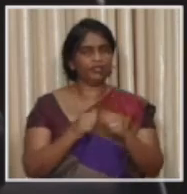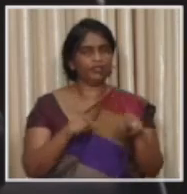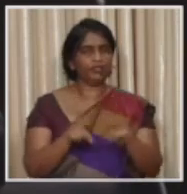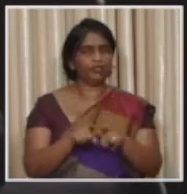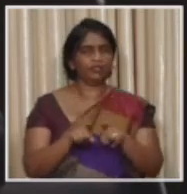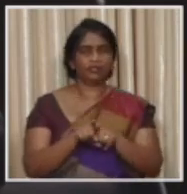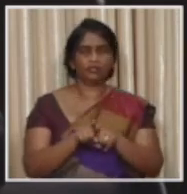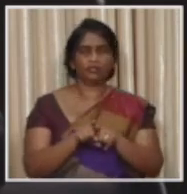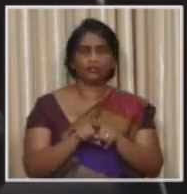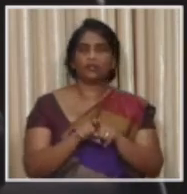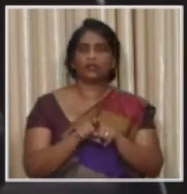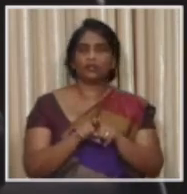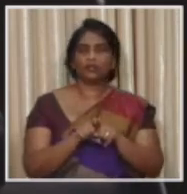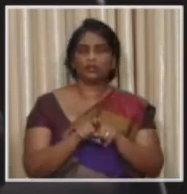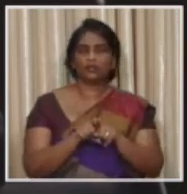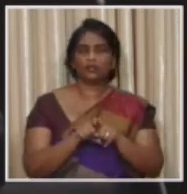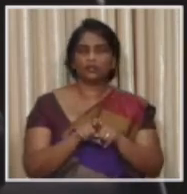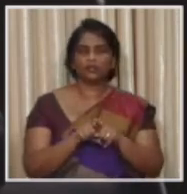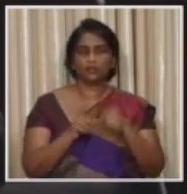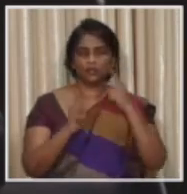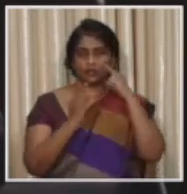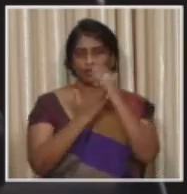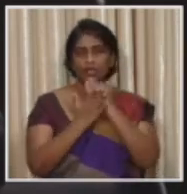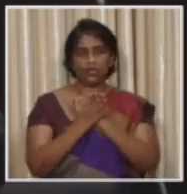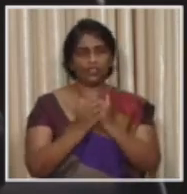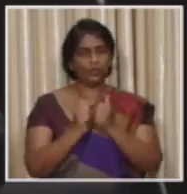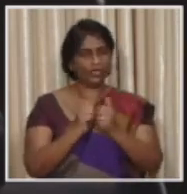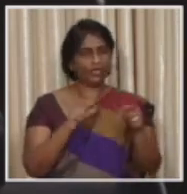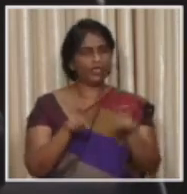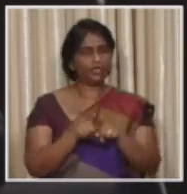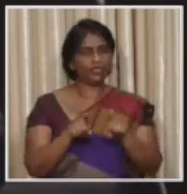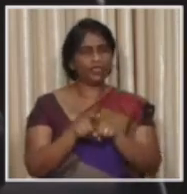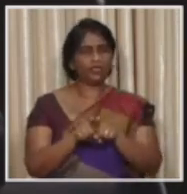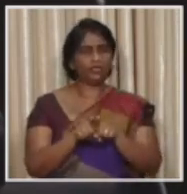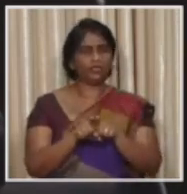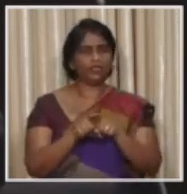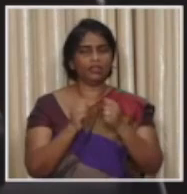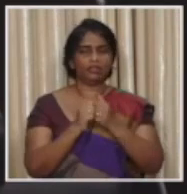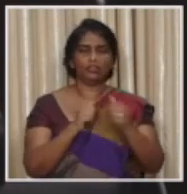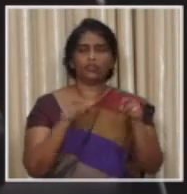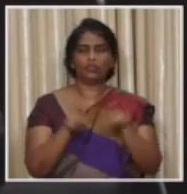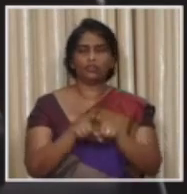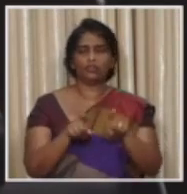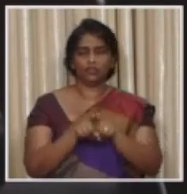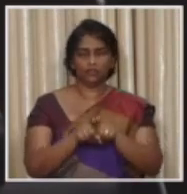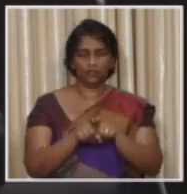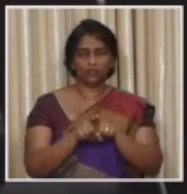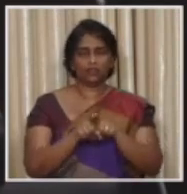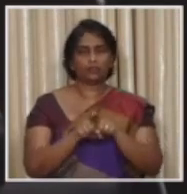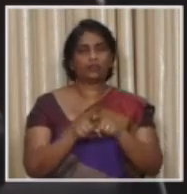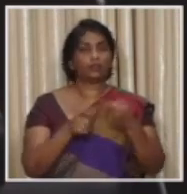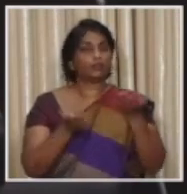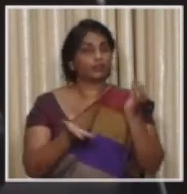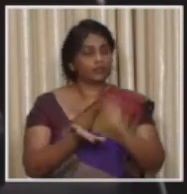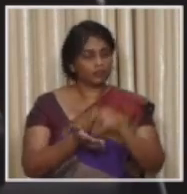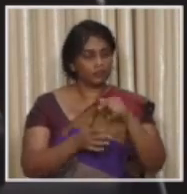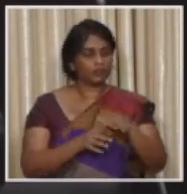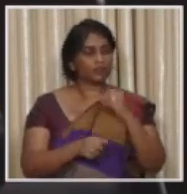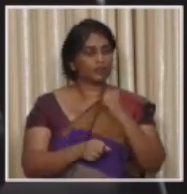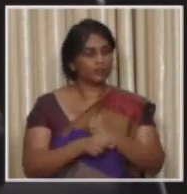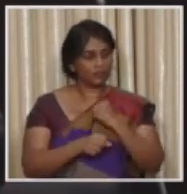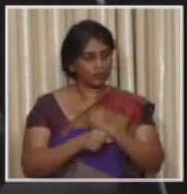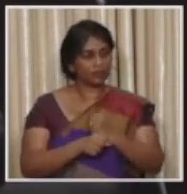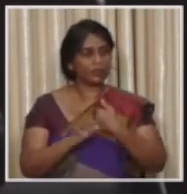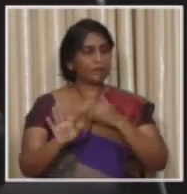ඇරලා ආණ්ඩුවම ගෙදර යන්න කියපු මොහොතක තමයි ජනාධිපතිවරයා විතරක් වෙනස් වෙලා අද නැවත වතාවක් ඒ ආණ්ඩුව මේ